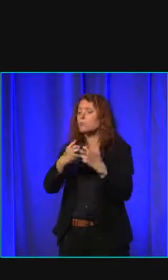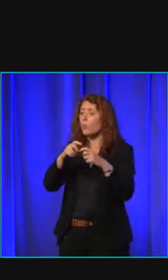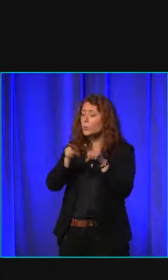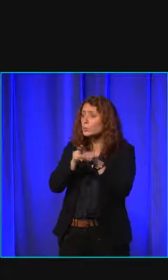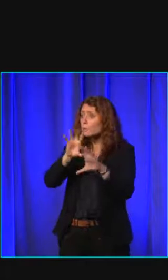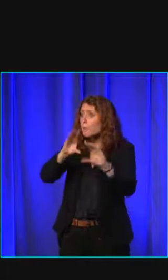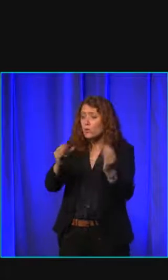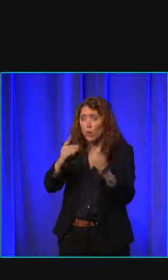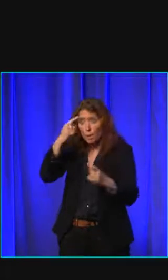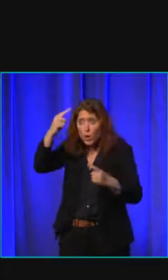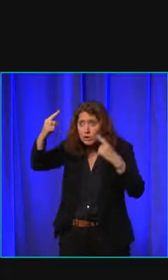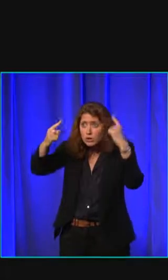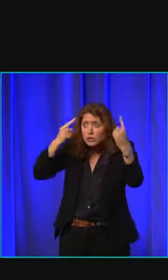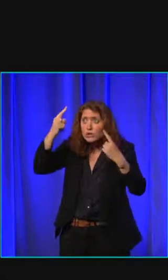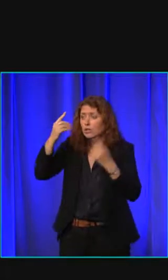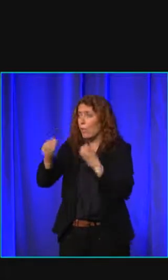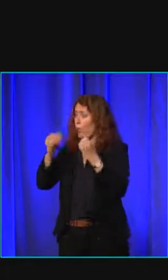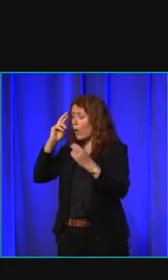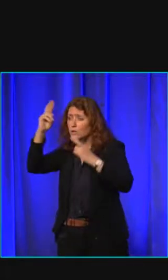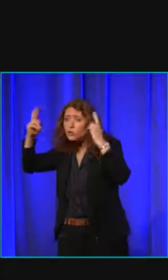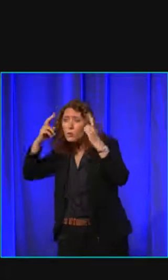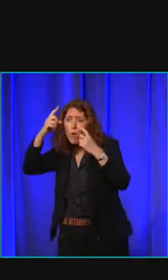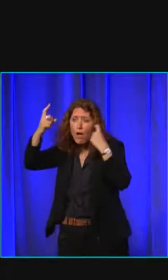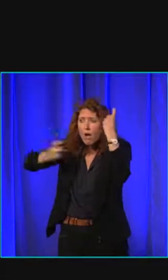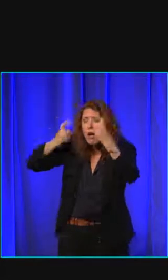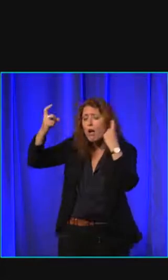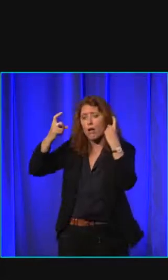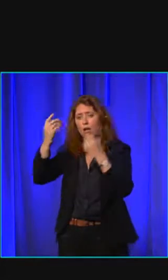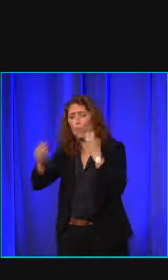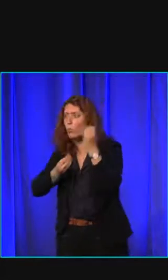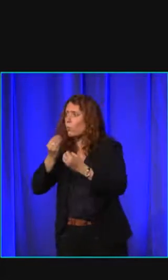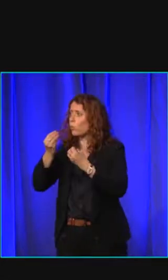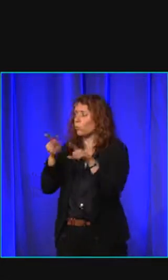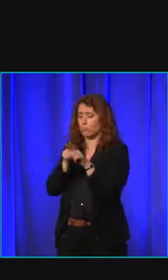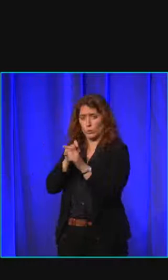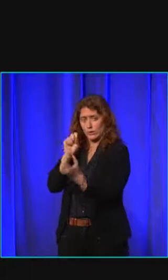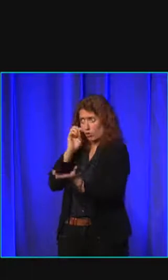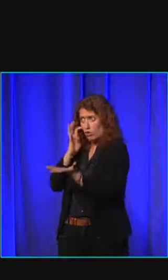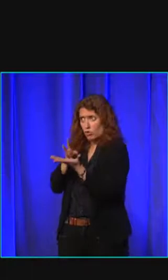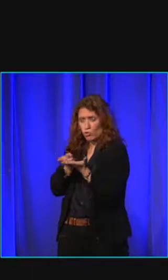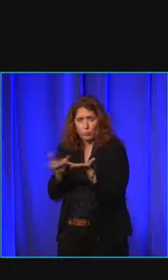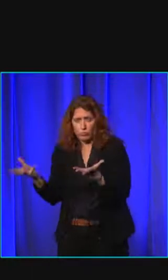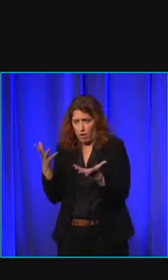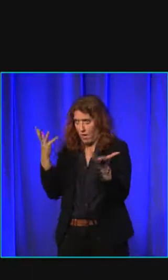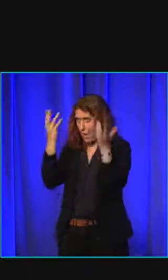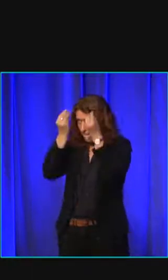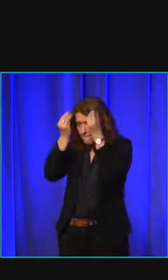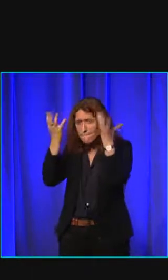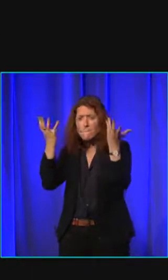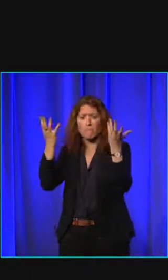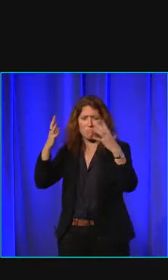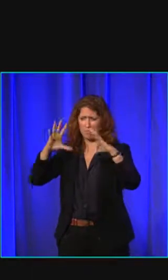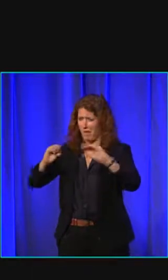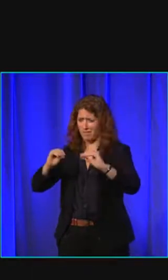du raisonnement, des intégrations multisensorielles, c'est le